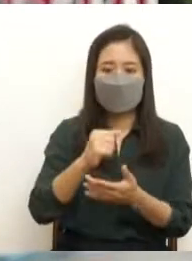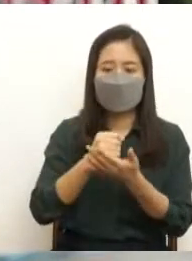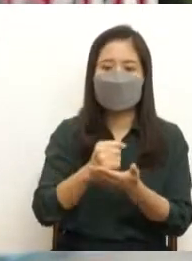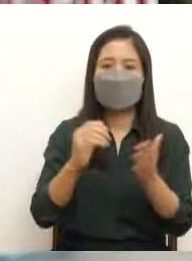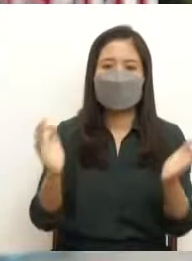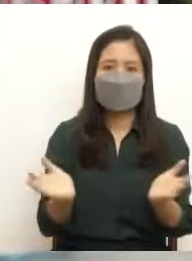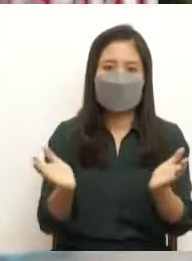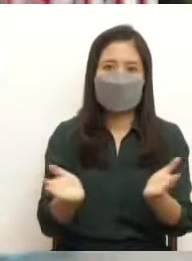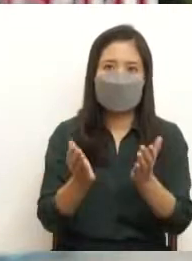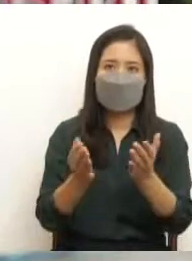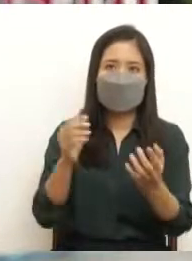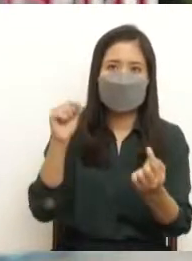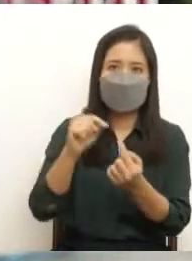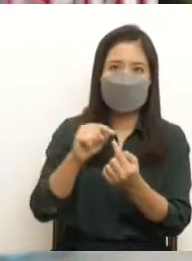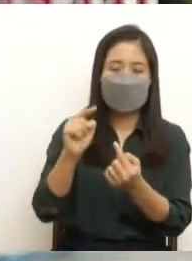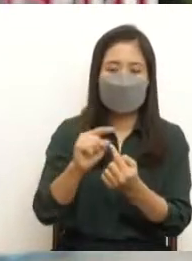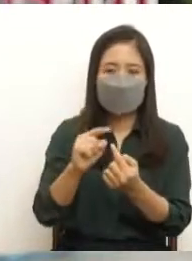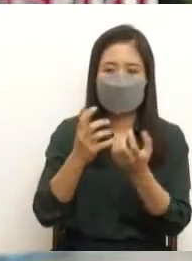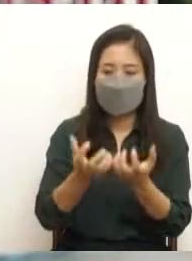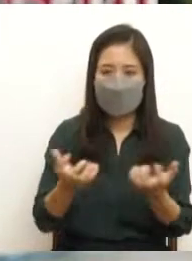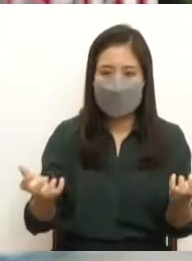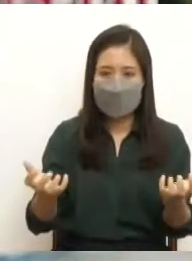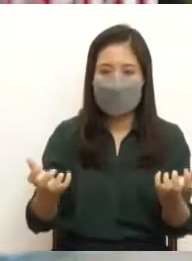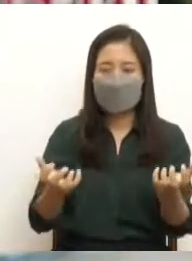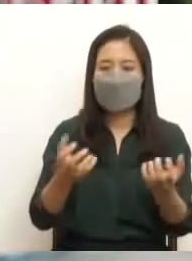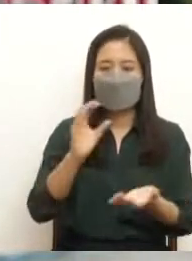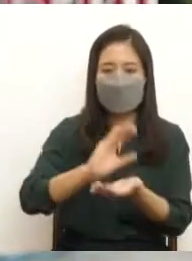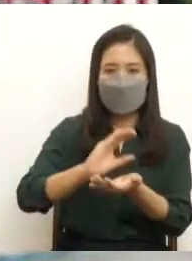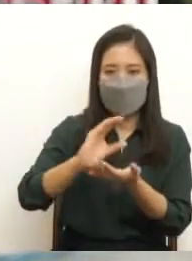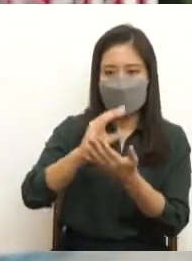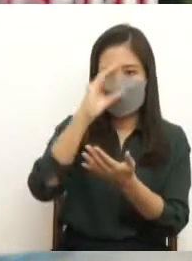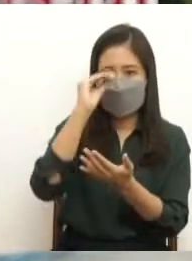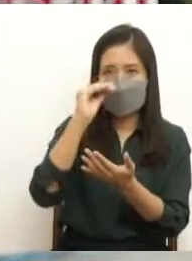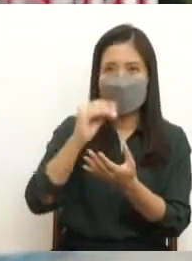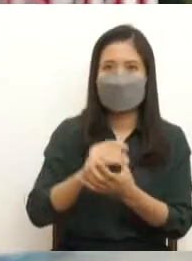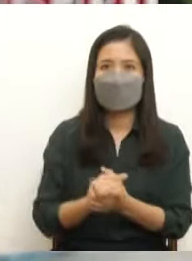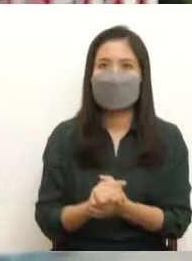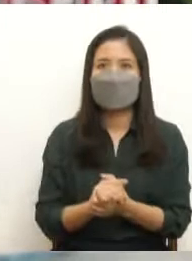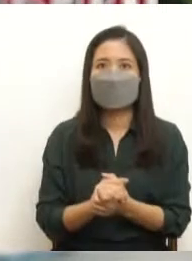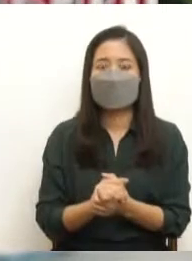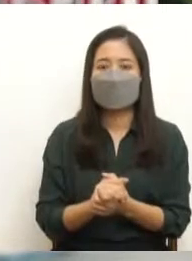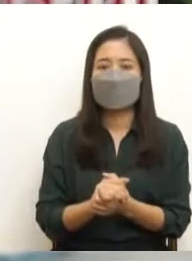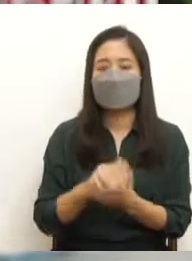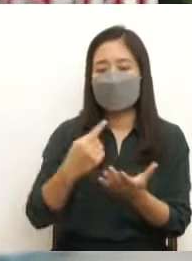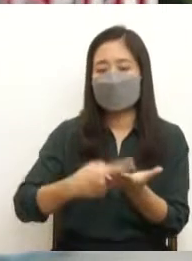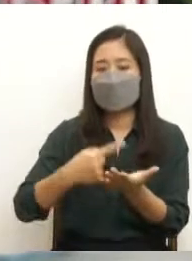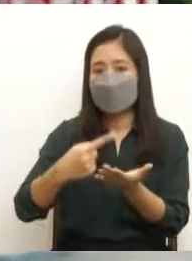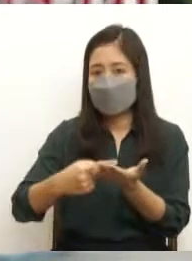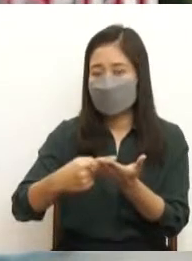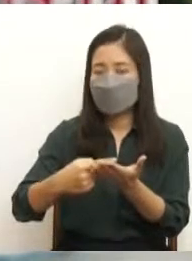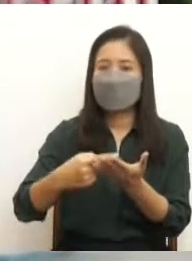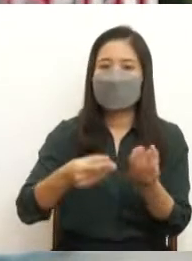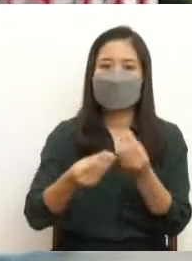ไม่ว่าในส่วนของจตุปัจจัยทุนการศึกษาและเป็นที่ปรึกษาร่วมกับชุมช